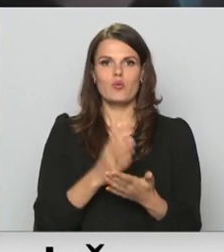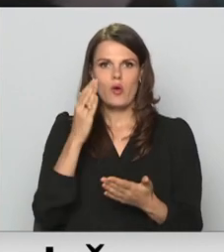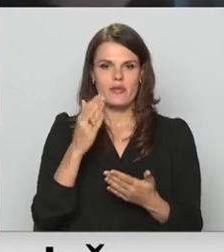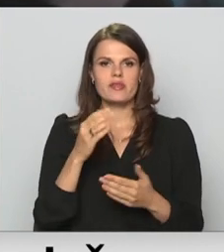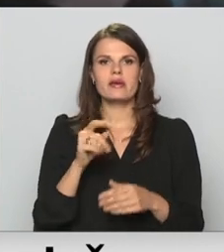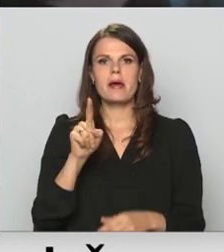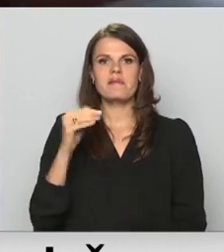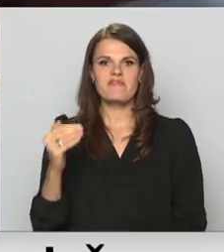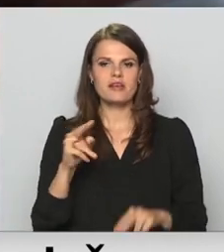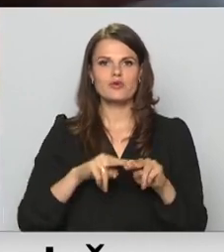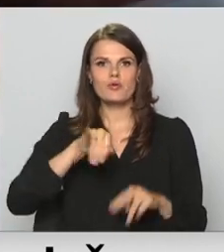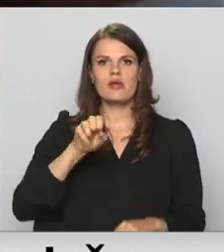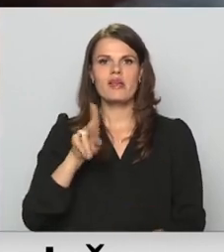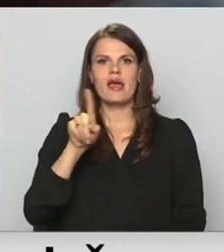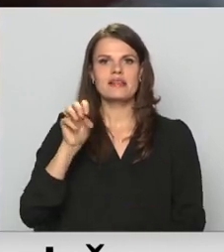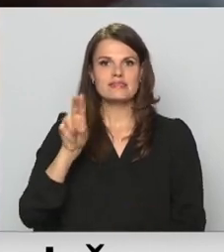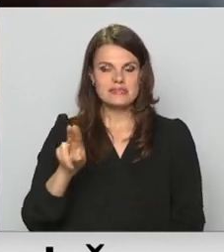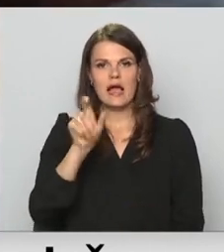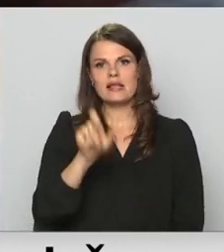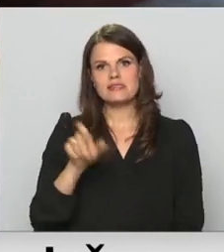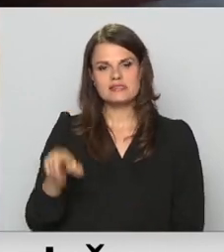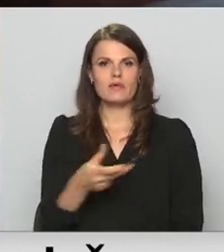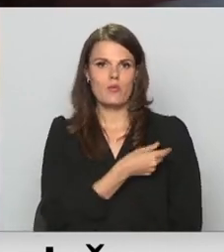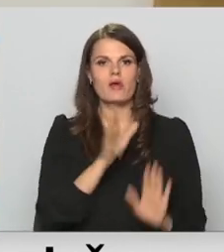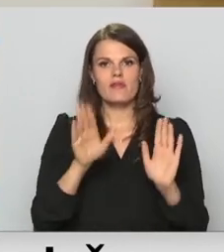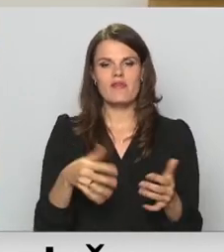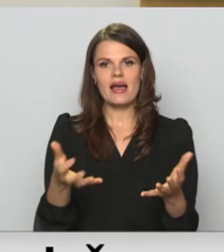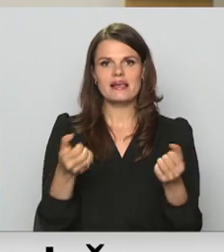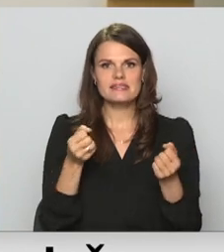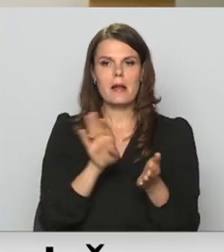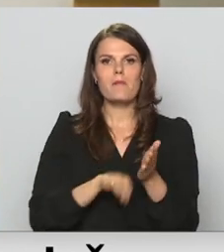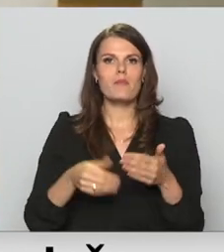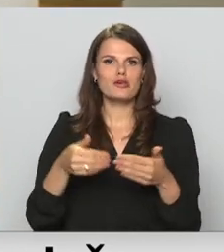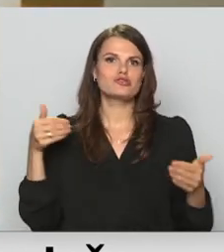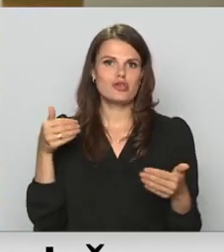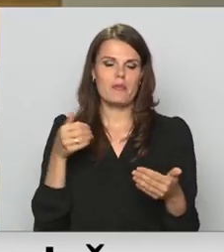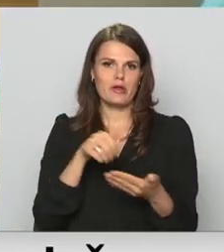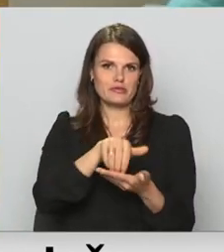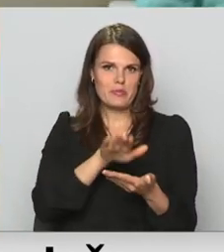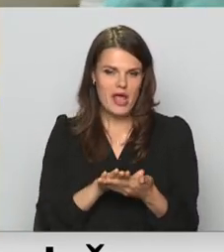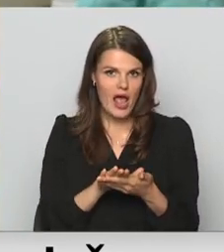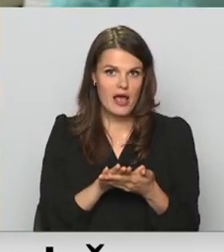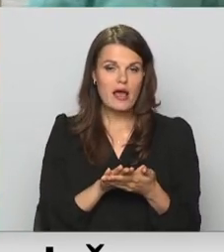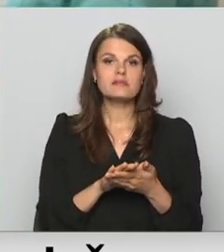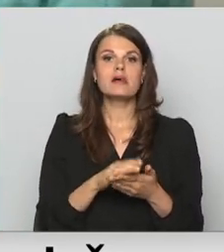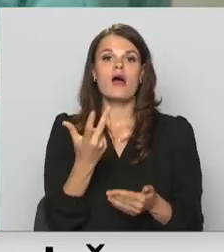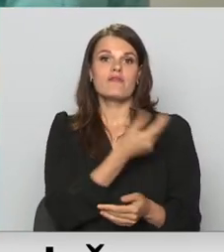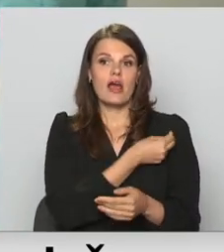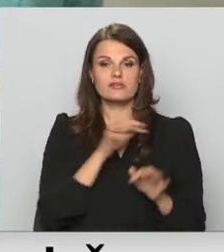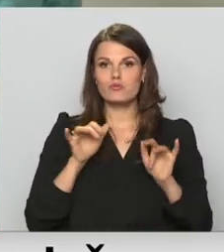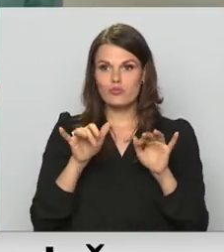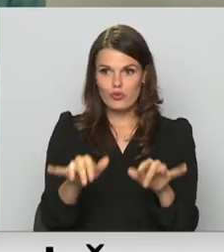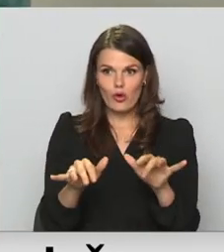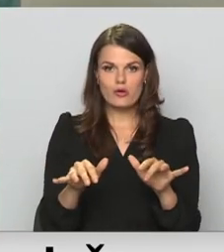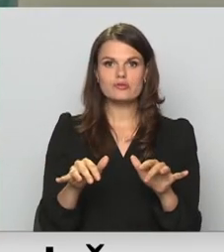ar Pfizer un Janssen vakcīnām, un iedzīvotāji poti varēja saņemt bez iepriekšējas pieteikšanās. Pašu vakcinācijas